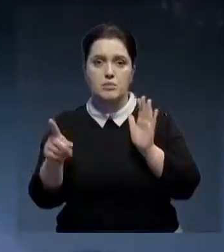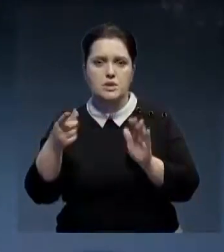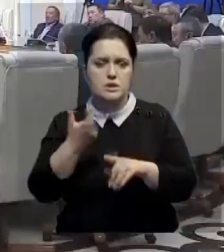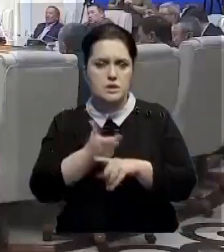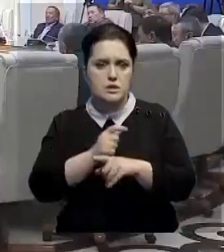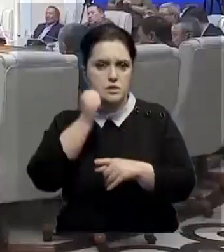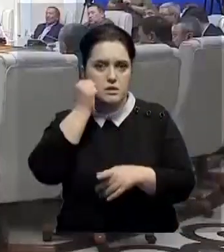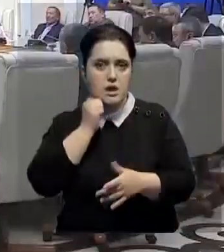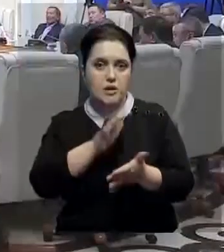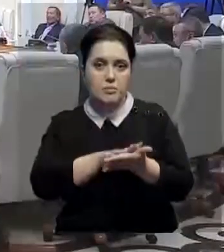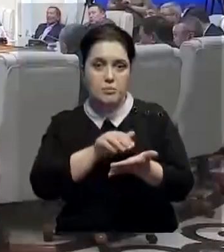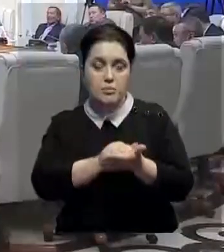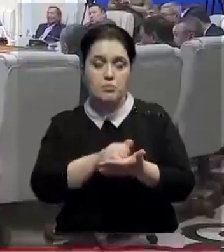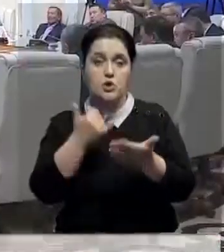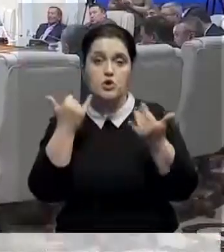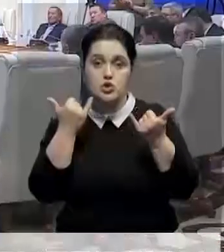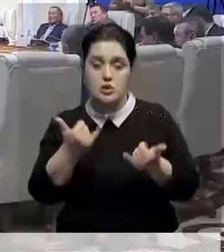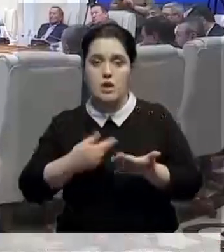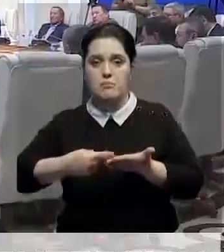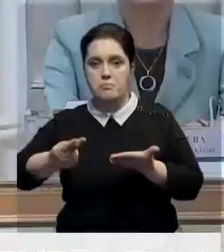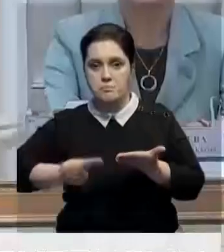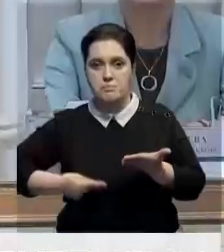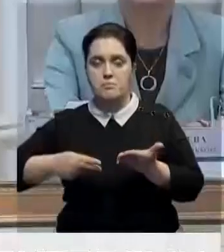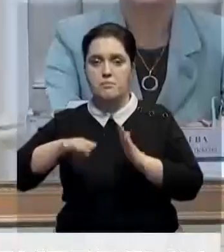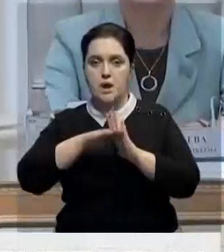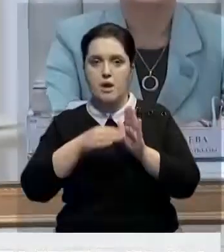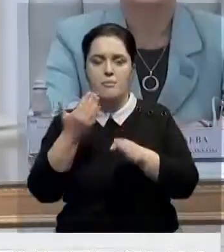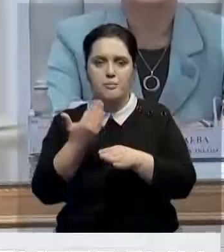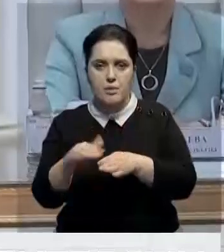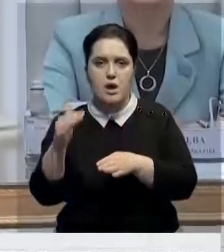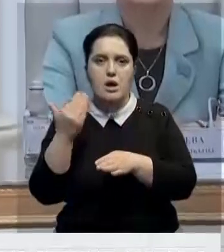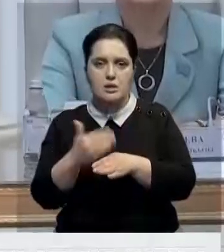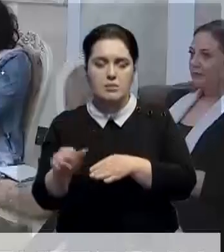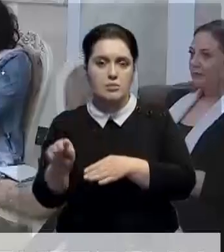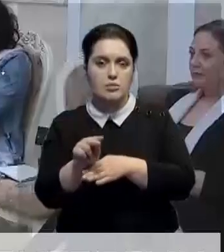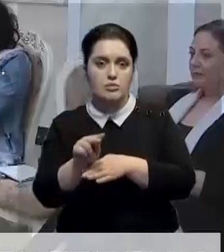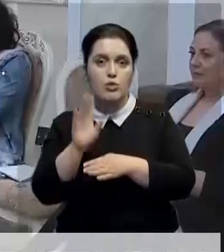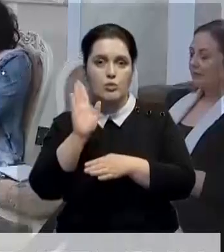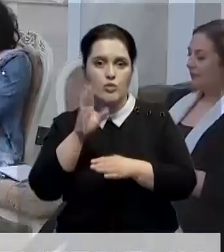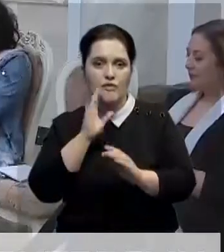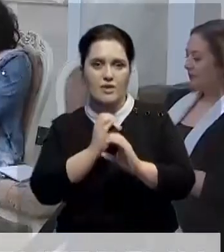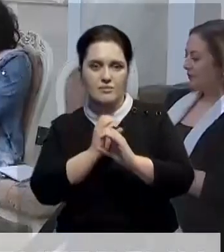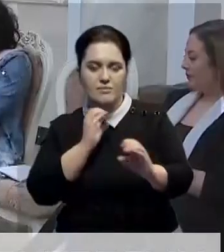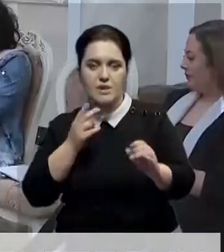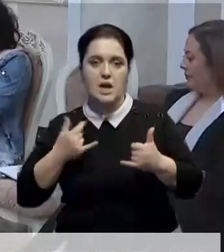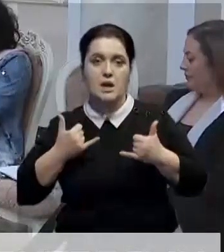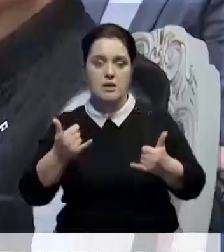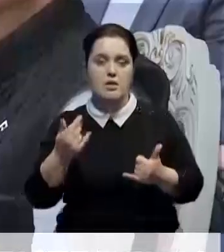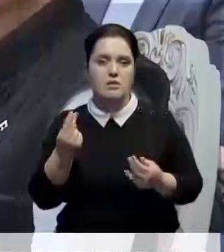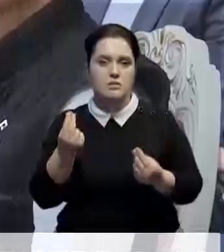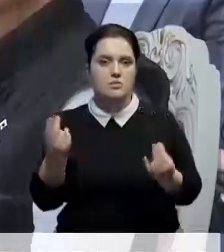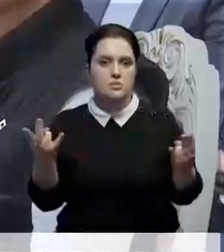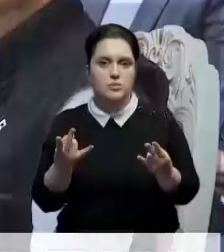них сильно изношена. Сейчас принята программа по этапной реконструкции гидросооружений. Но для этого необходимо серьезное